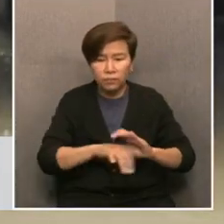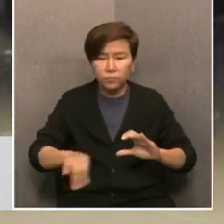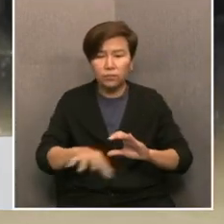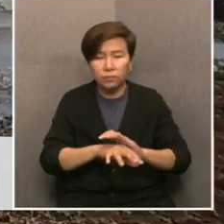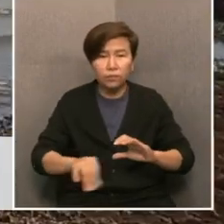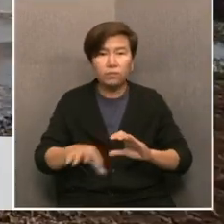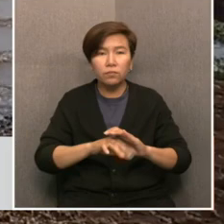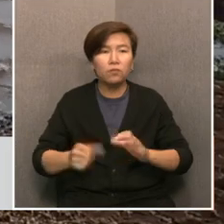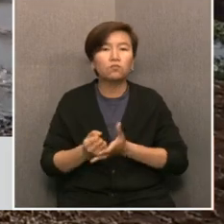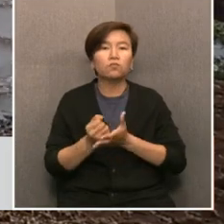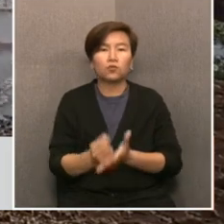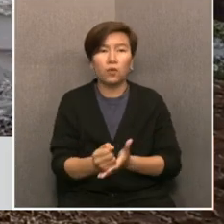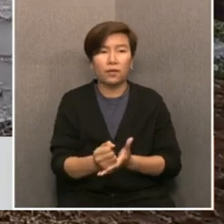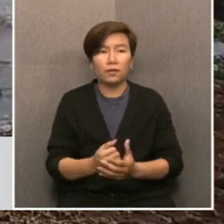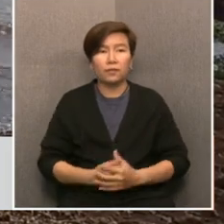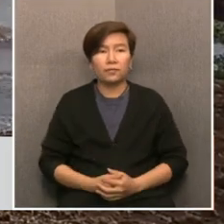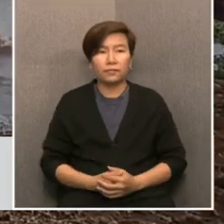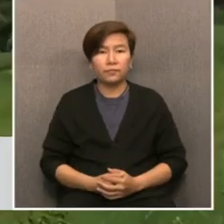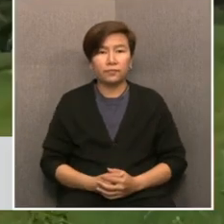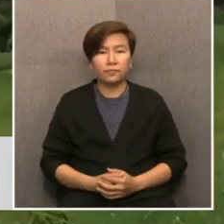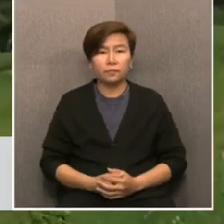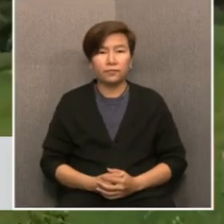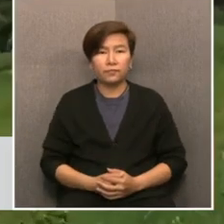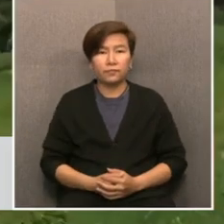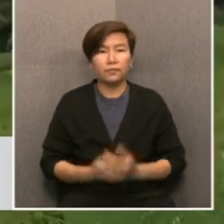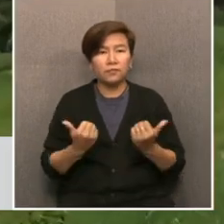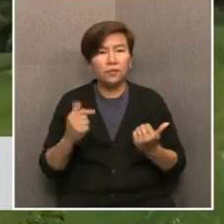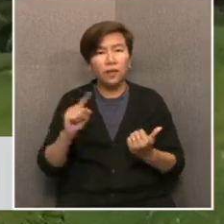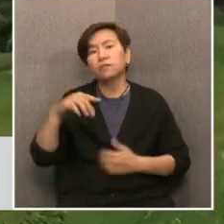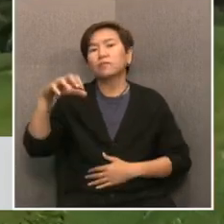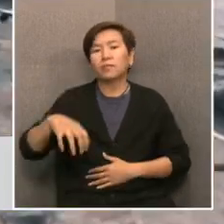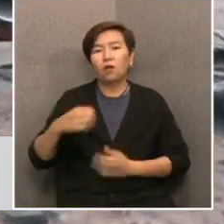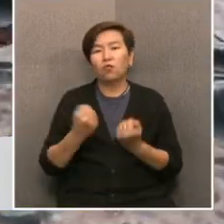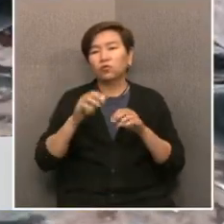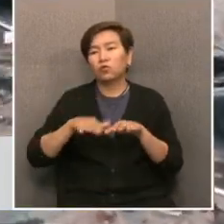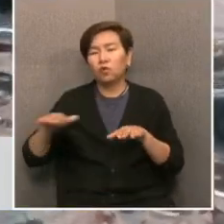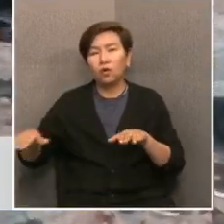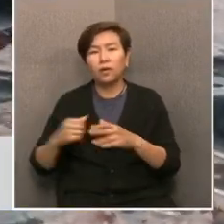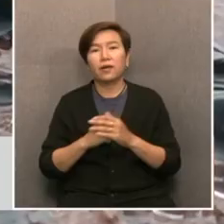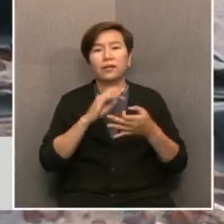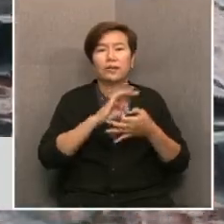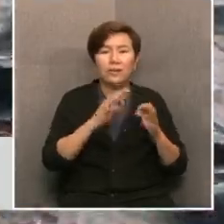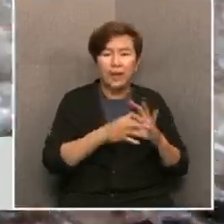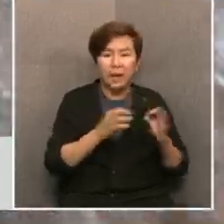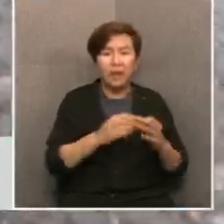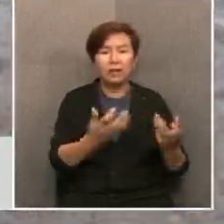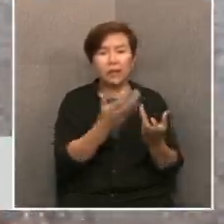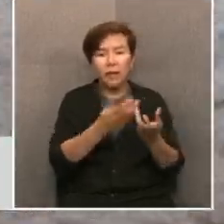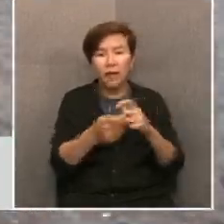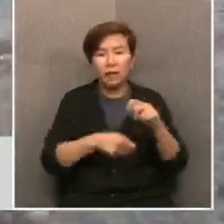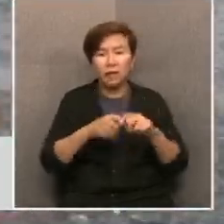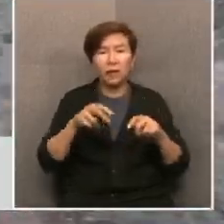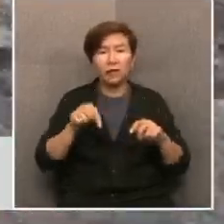จจะเรียกว่าเป็น detention area หมายความว่าปัจจุบันพื้นที่นั้นอาจจะกลายเป็นสนามกีฬาพื้นที่จอดรถนะครับเป็นทุ่งนาเป็นพื้นที่การเกษตรแต่เวล